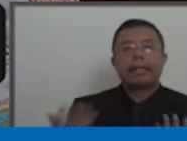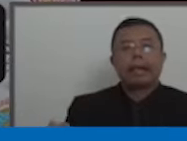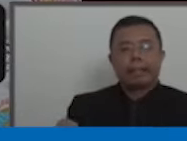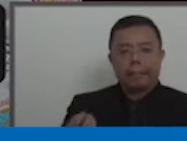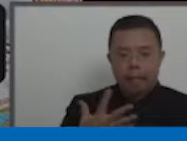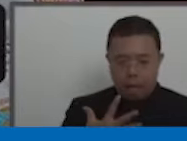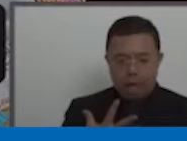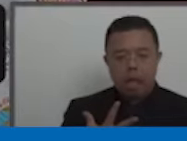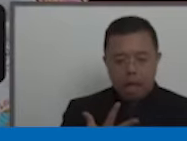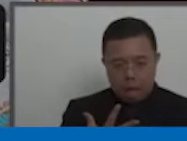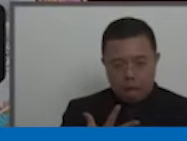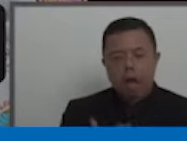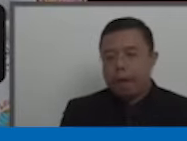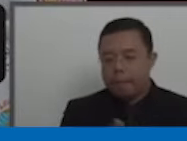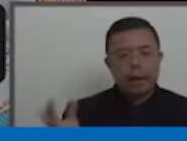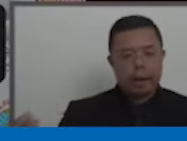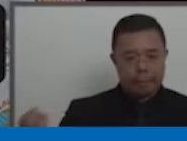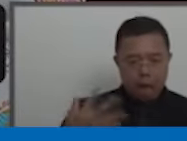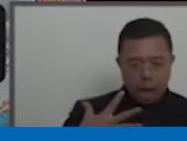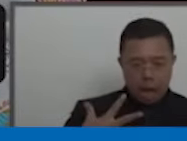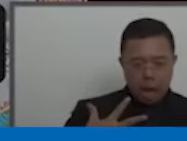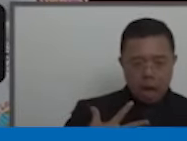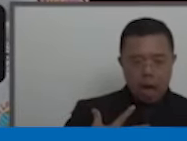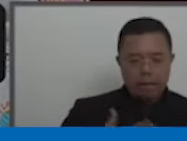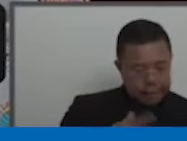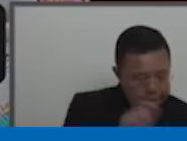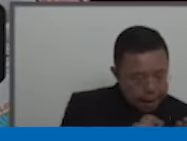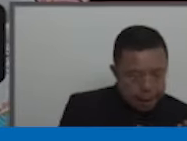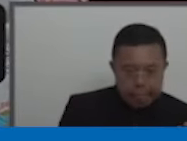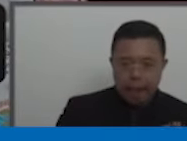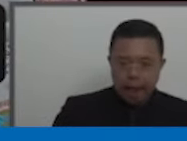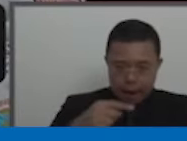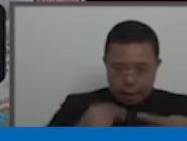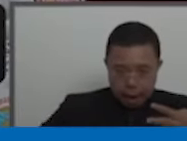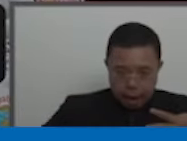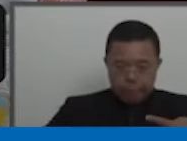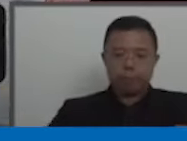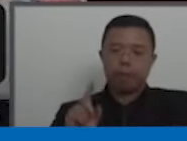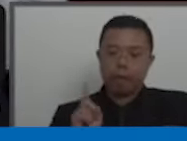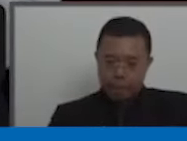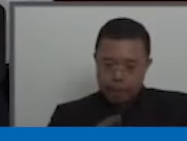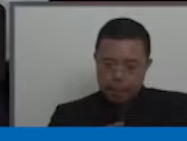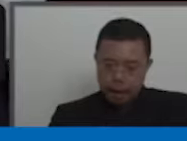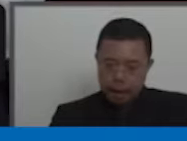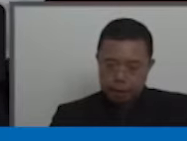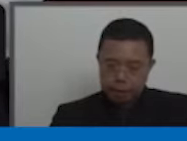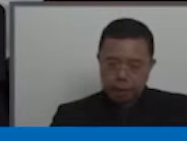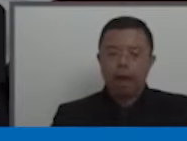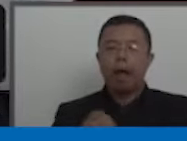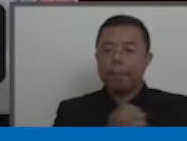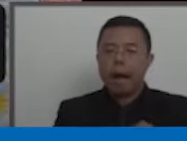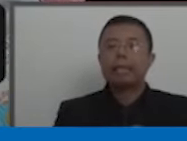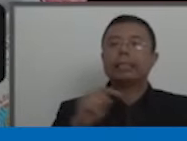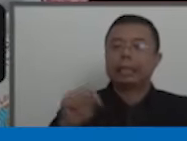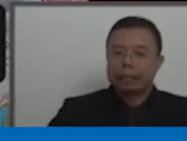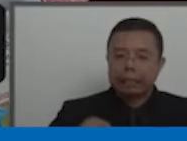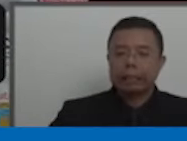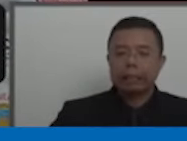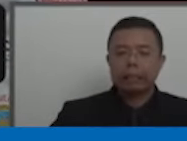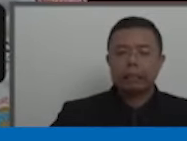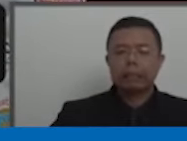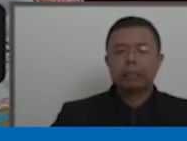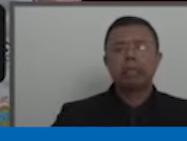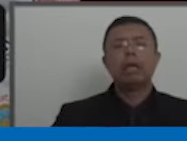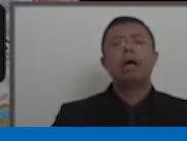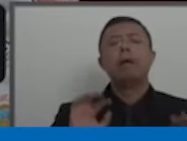sampaikan mereka sampaikan saya catat dalam tiga hal yang pertama Bang ini sering sekali